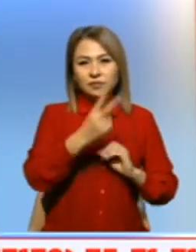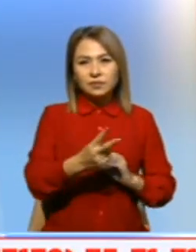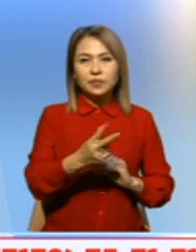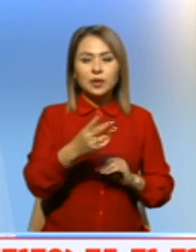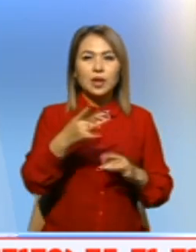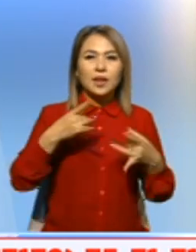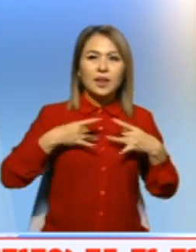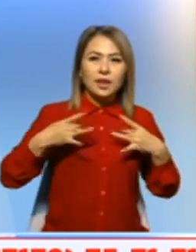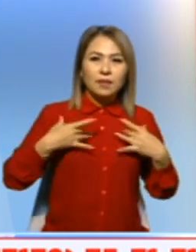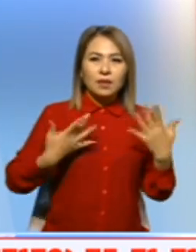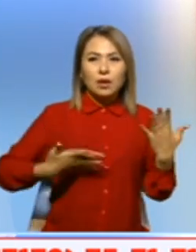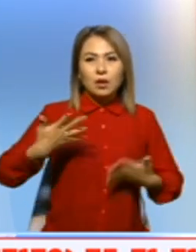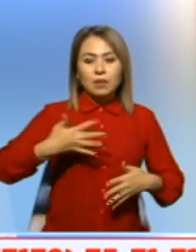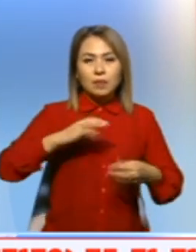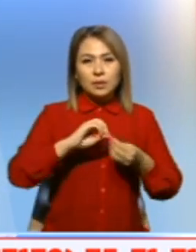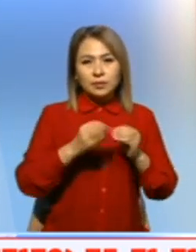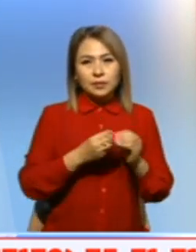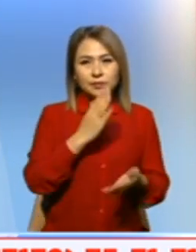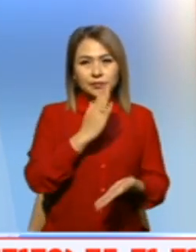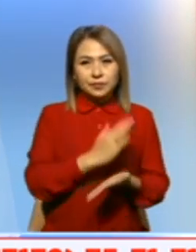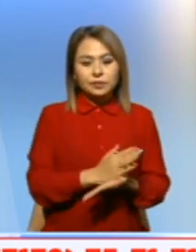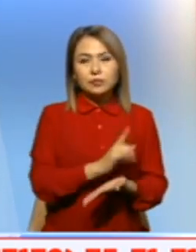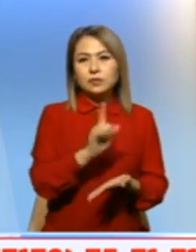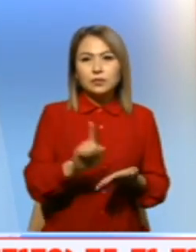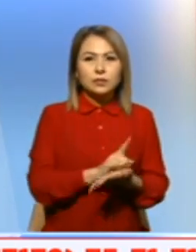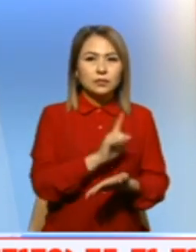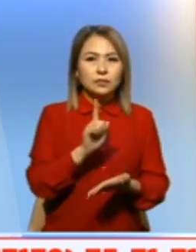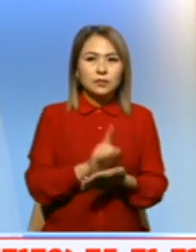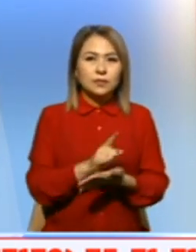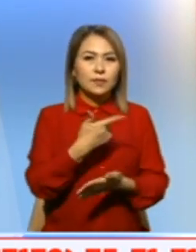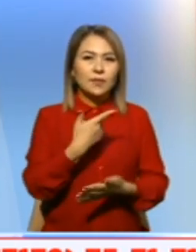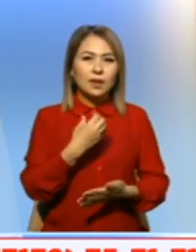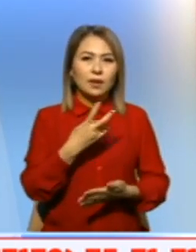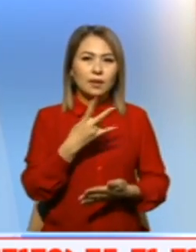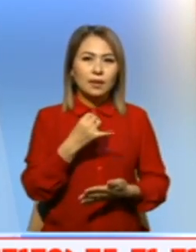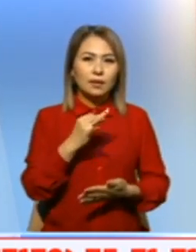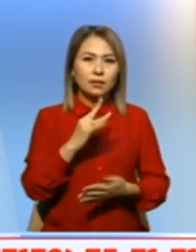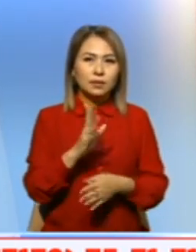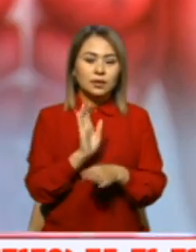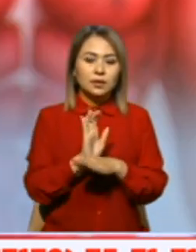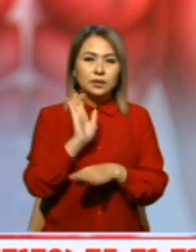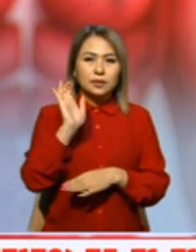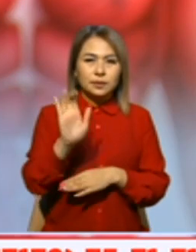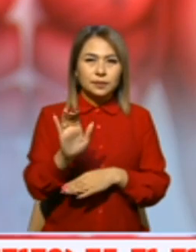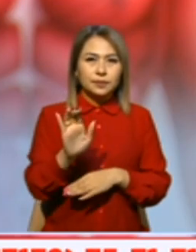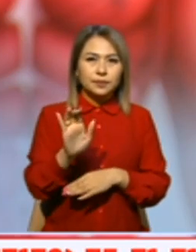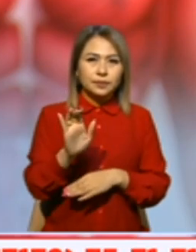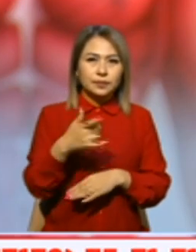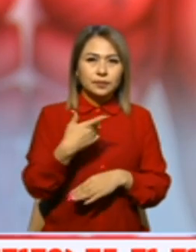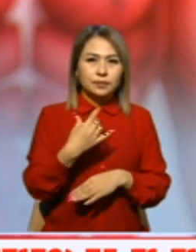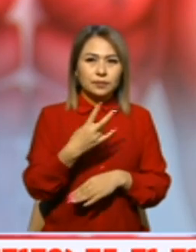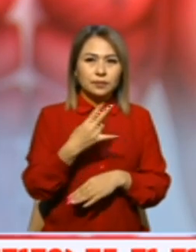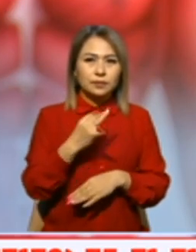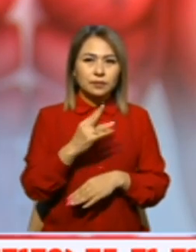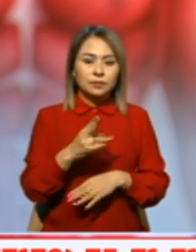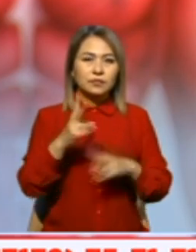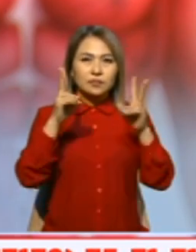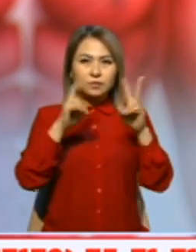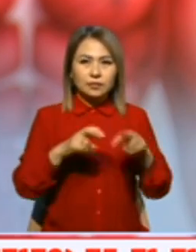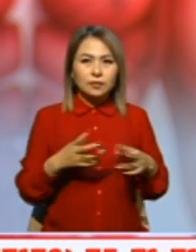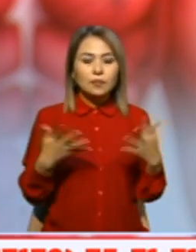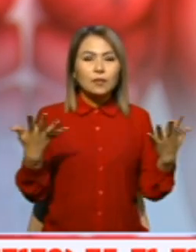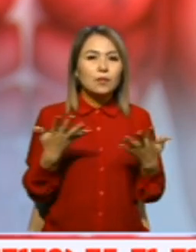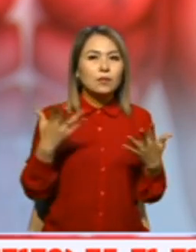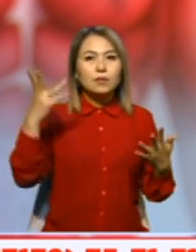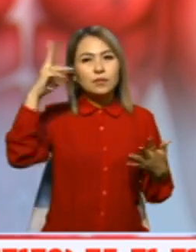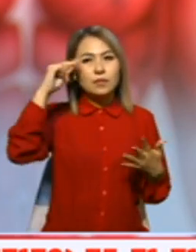жүйкелі жүйесінде ақау болып жатса, онда міндетті түрде генетиктің консультациясына жібереміз. Генетик дәрігер қарайды, қай